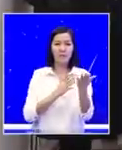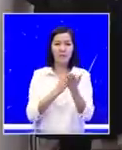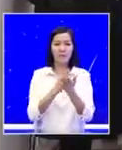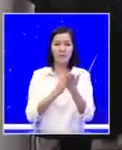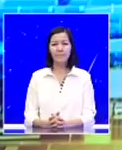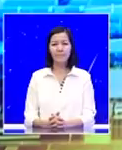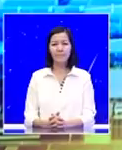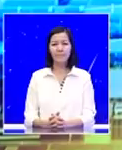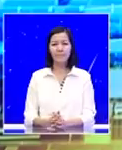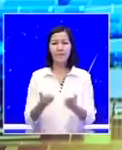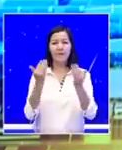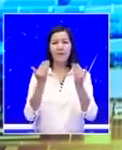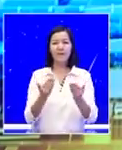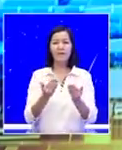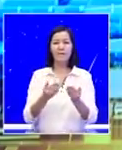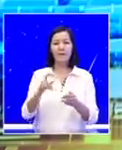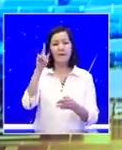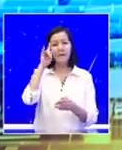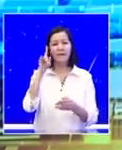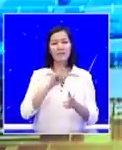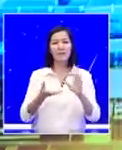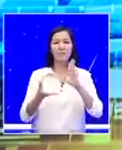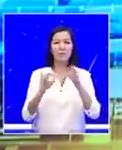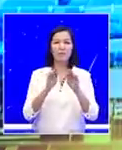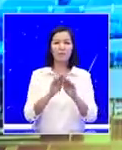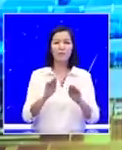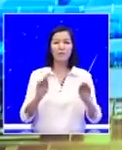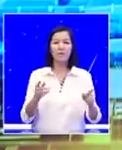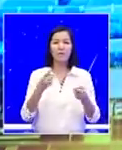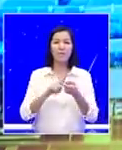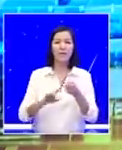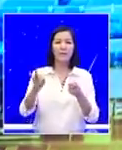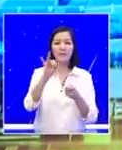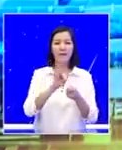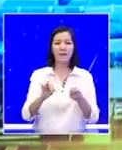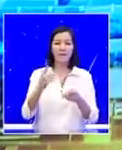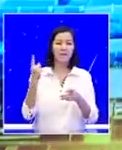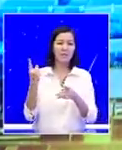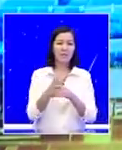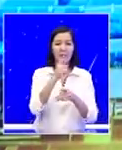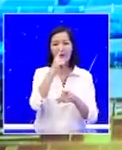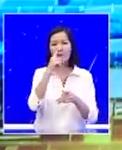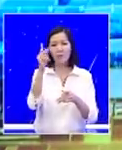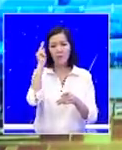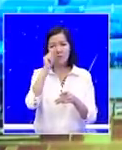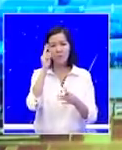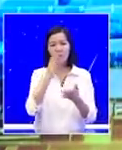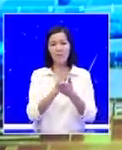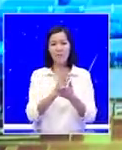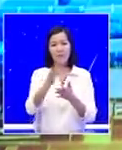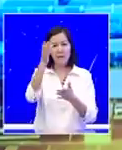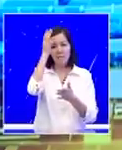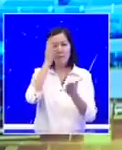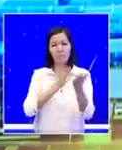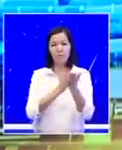болады. Қазір елдегі оқушылар коронавирусқа байланысты ел тарихында тұңғыш рет жаппай қашықтан оқып жатыр. Бұл